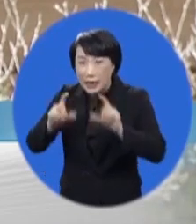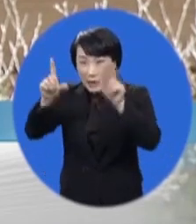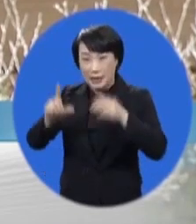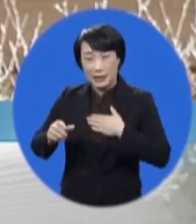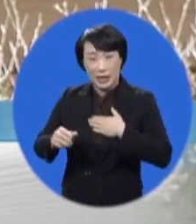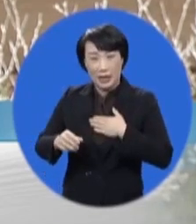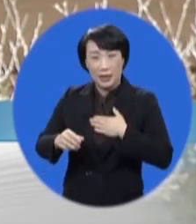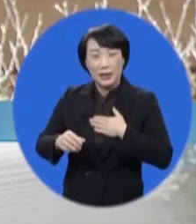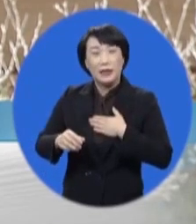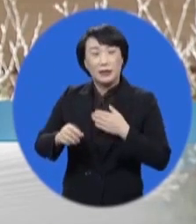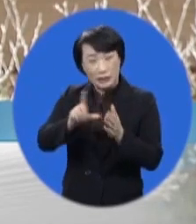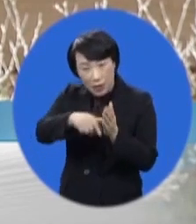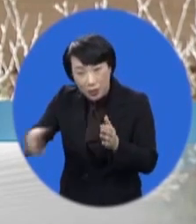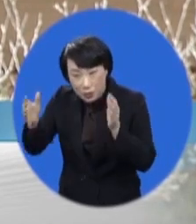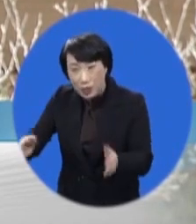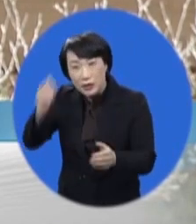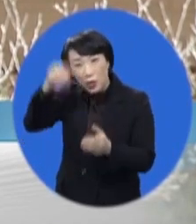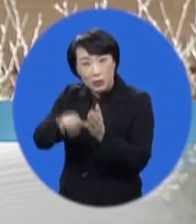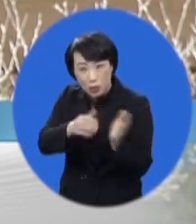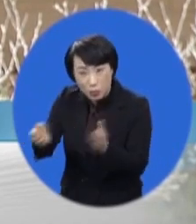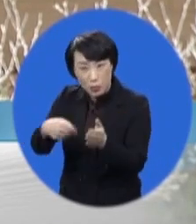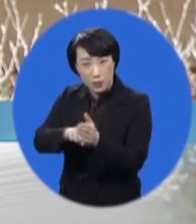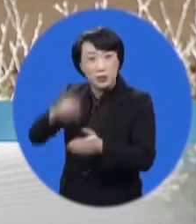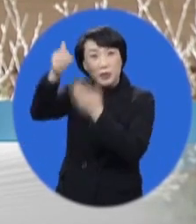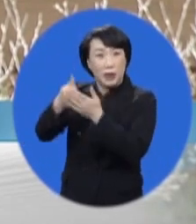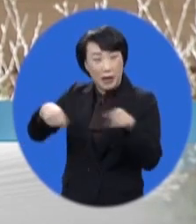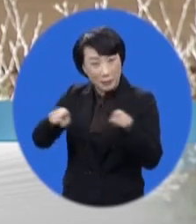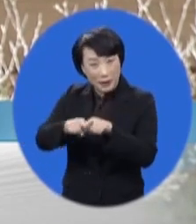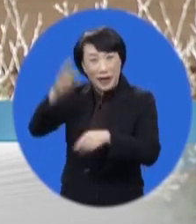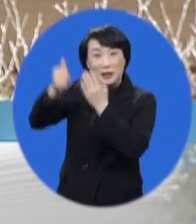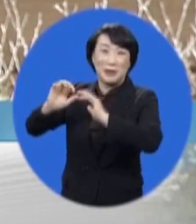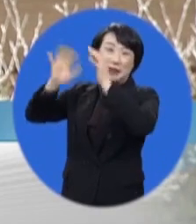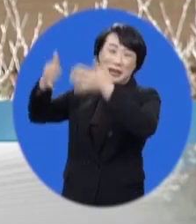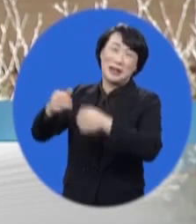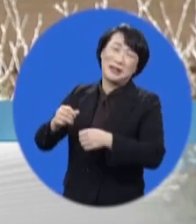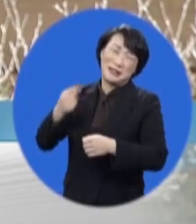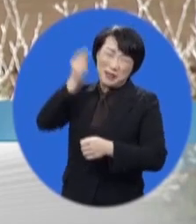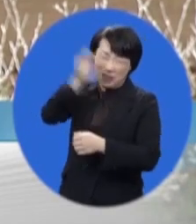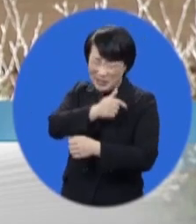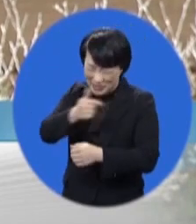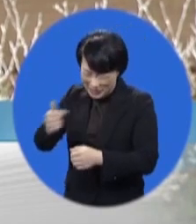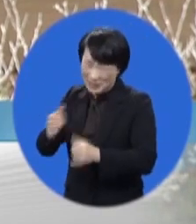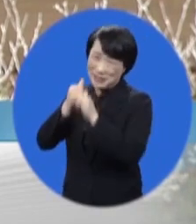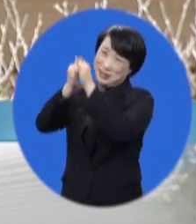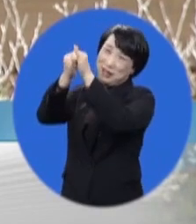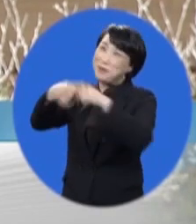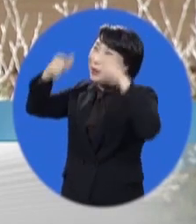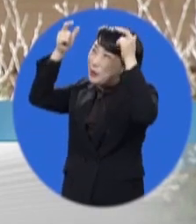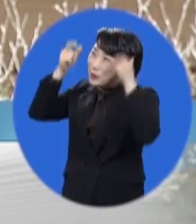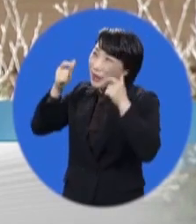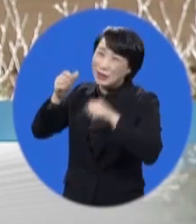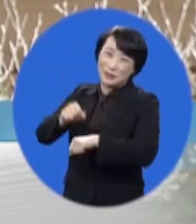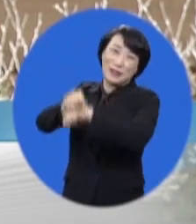때를 위해서 성령과 함께 하늘의 마음껏 영광으로 상으로